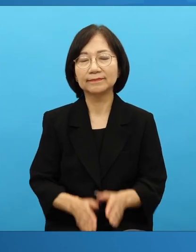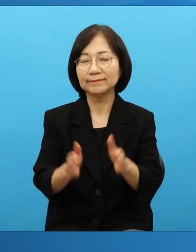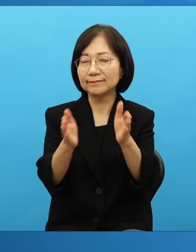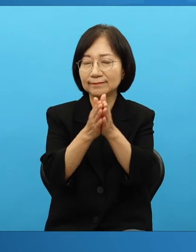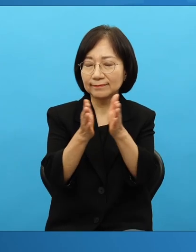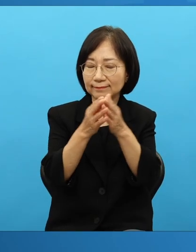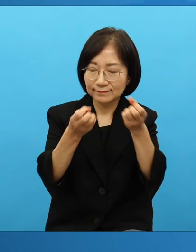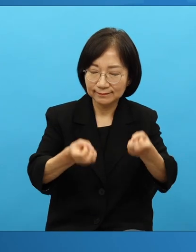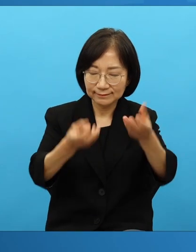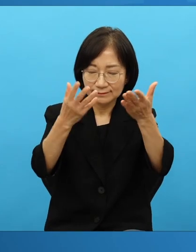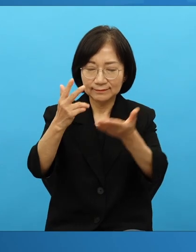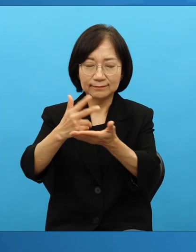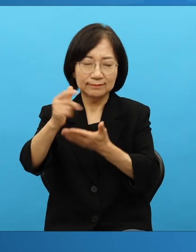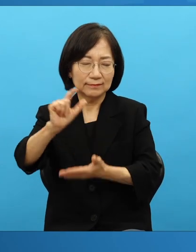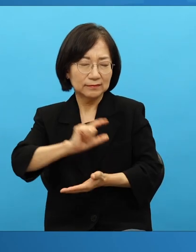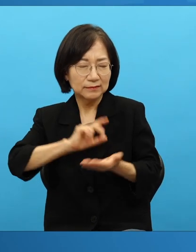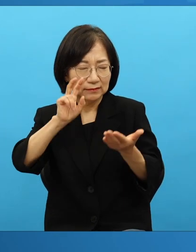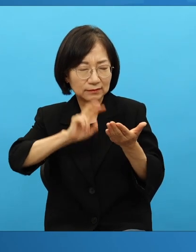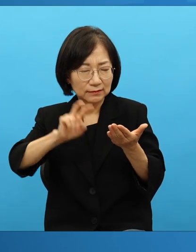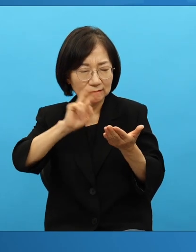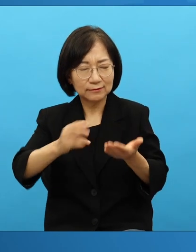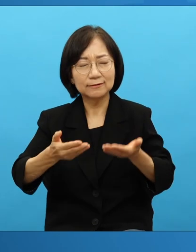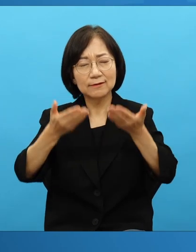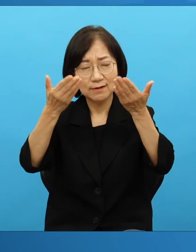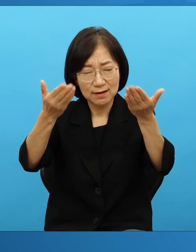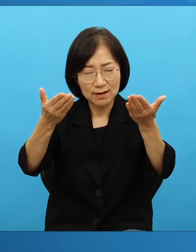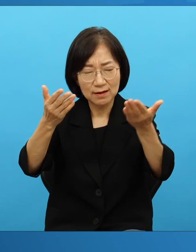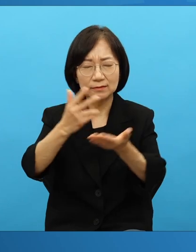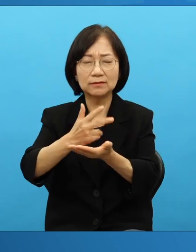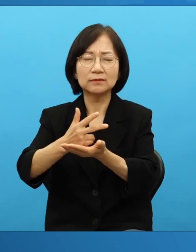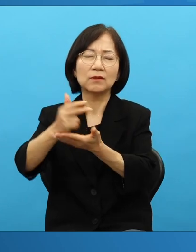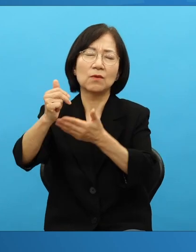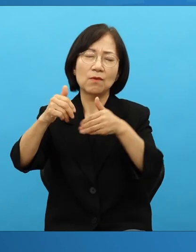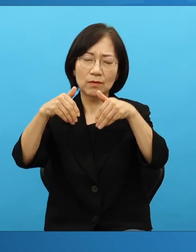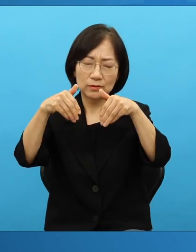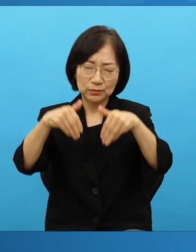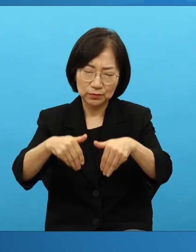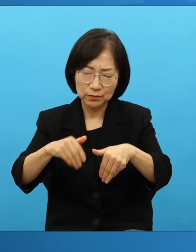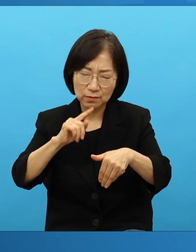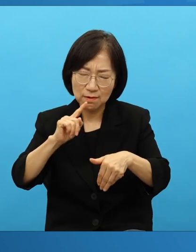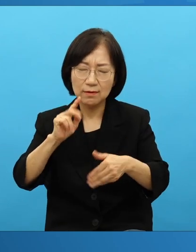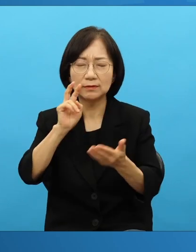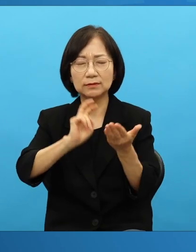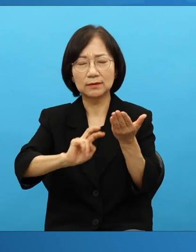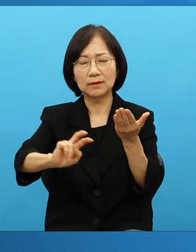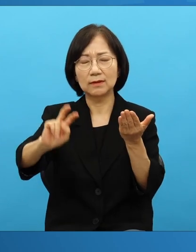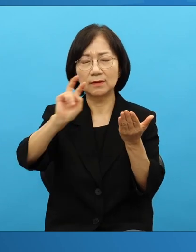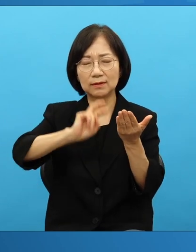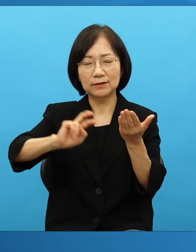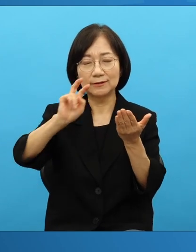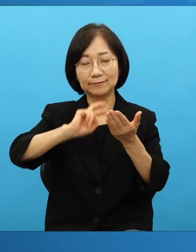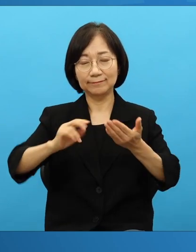할렐루야, 여호와의 이름을 찬송하라, 여호와의 종들아 찬송하라.